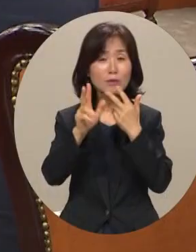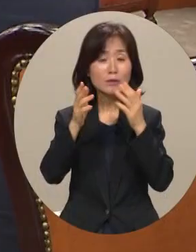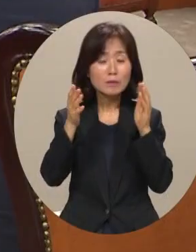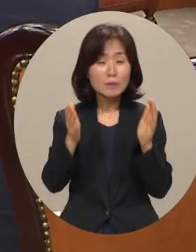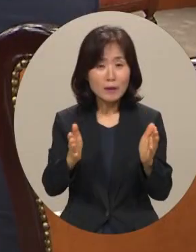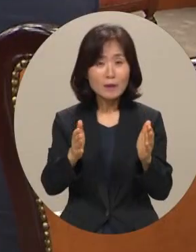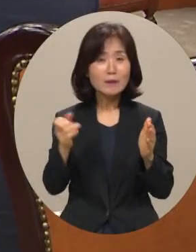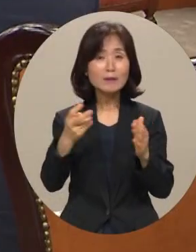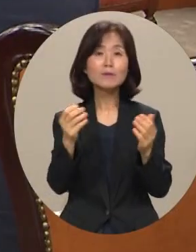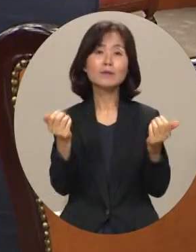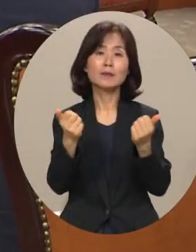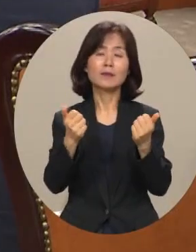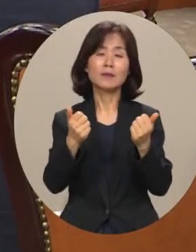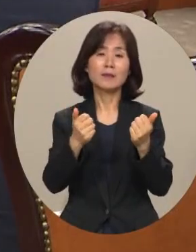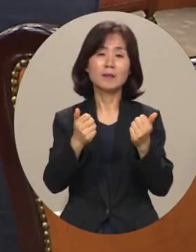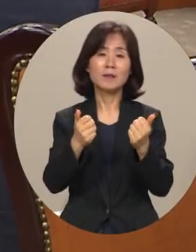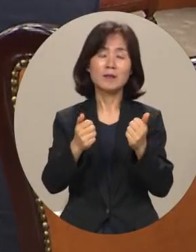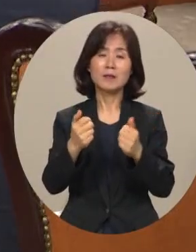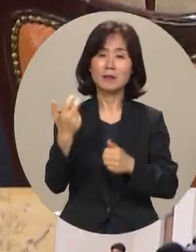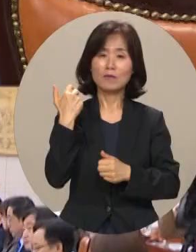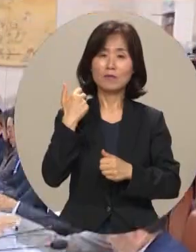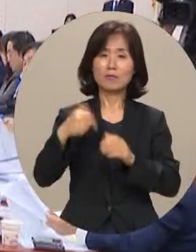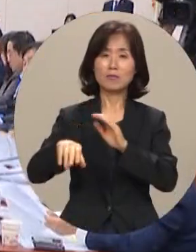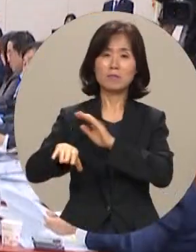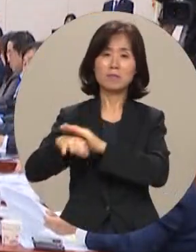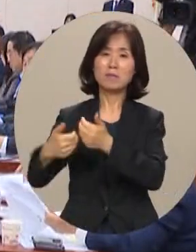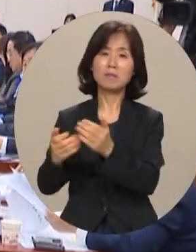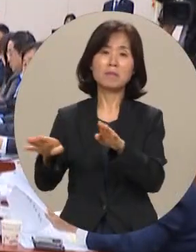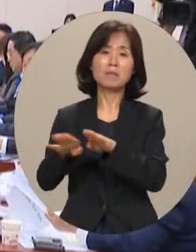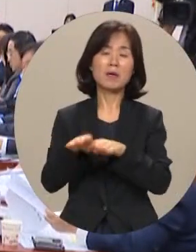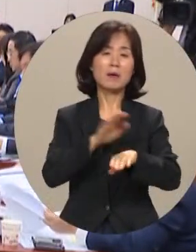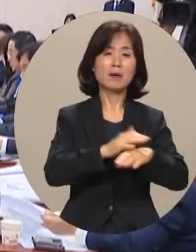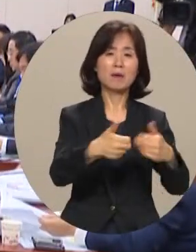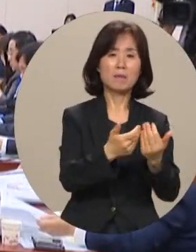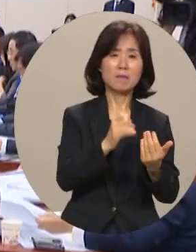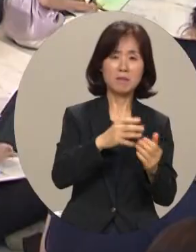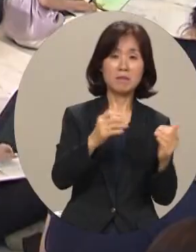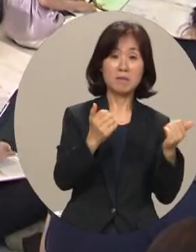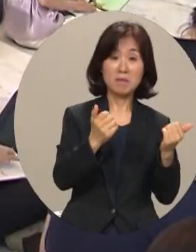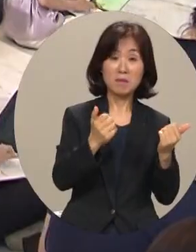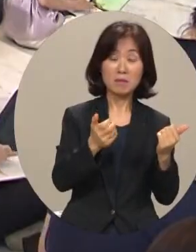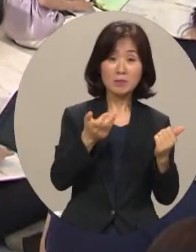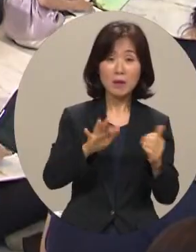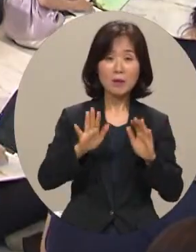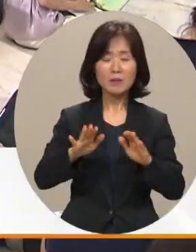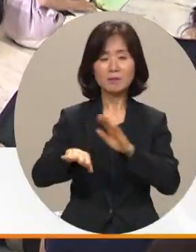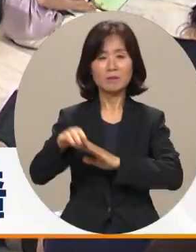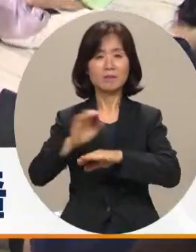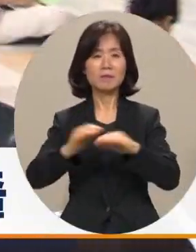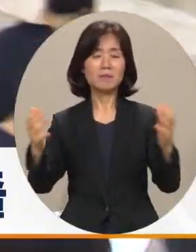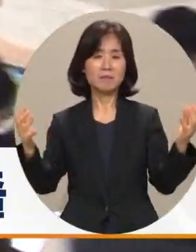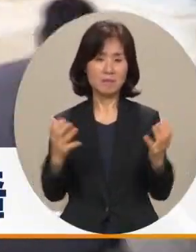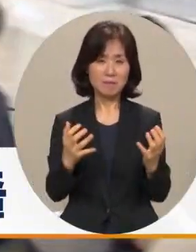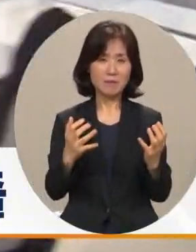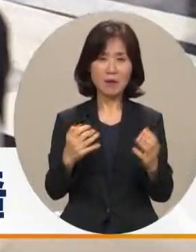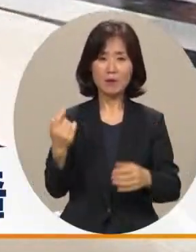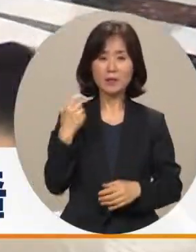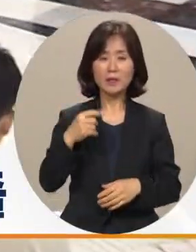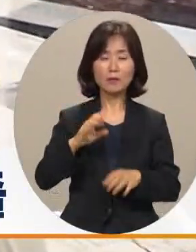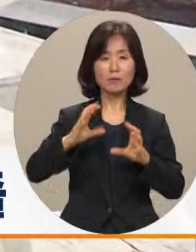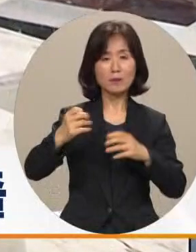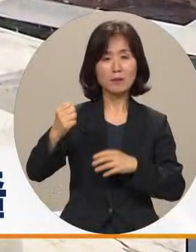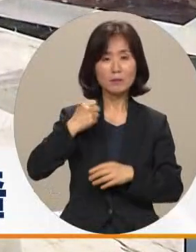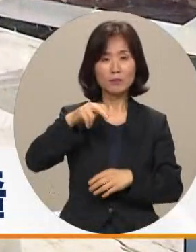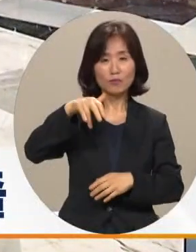불참속 야당 단독으로 열렸던 지난주와 달리 오늘은 여야가 한자리에 모였습니다 임 추경호 원내대표가